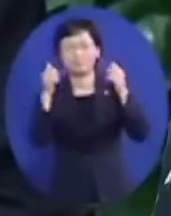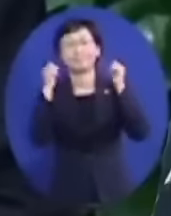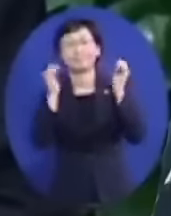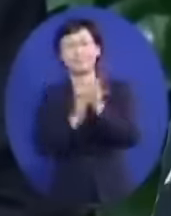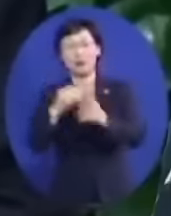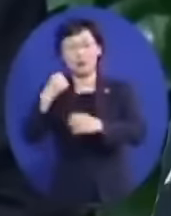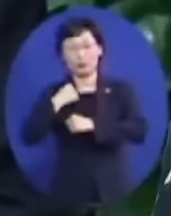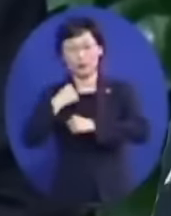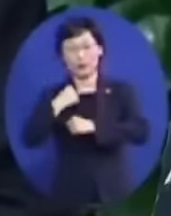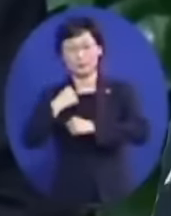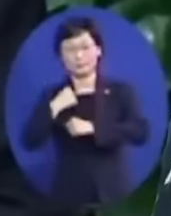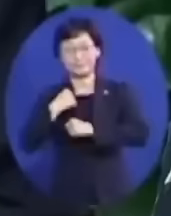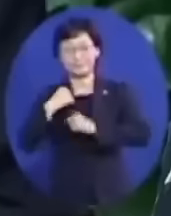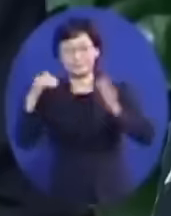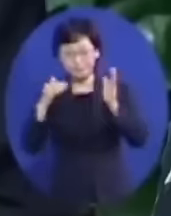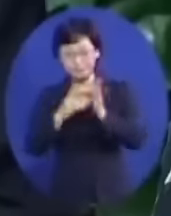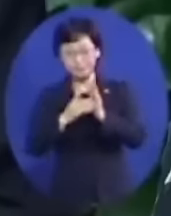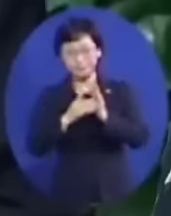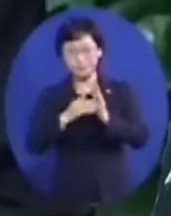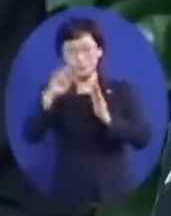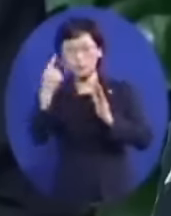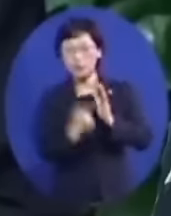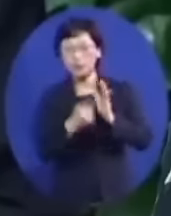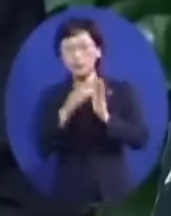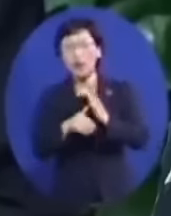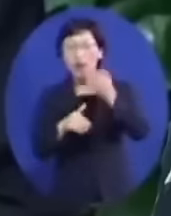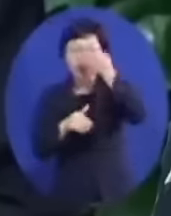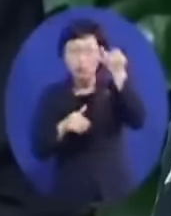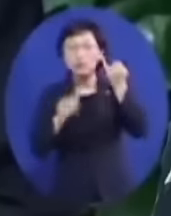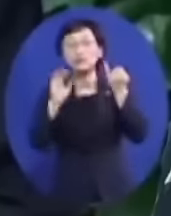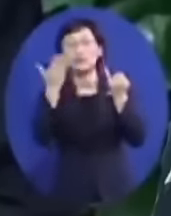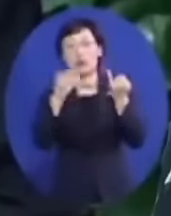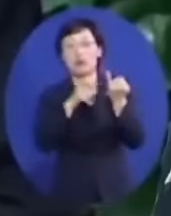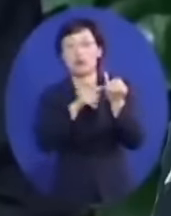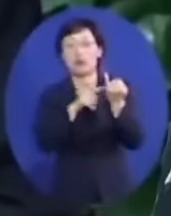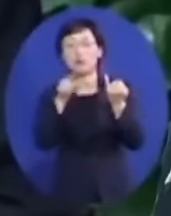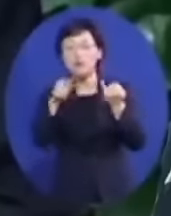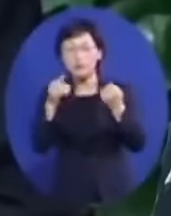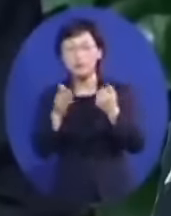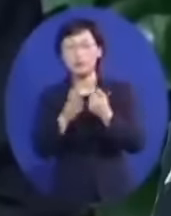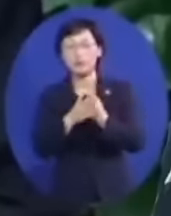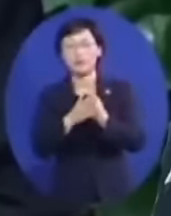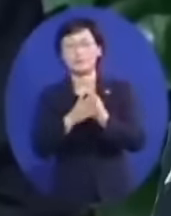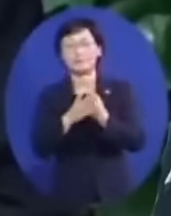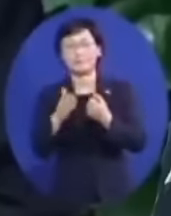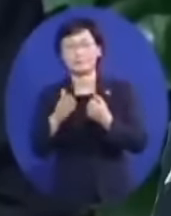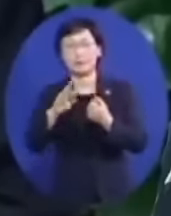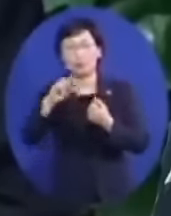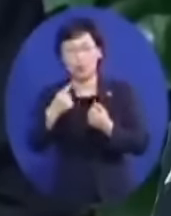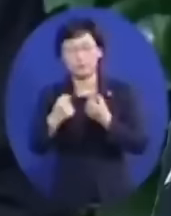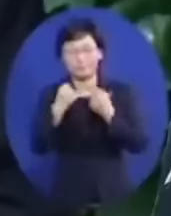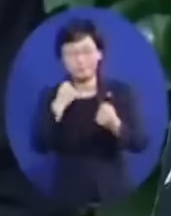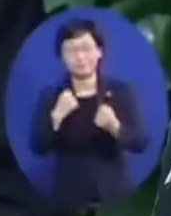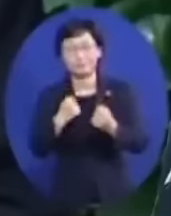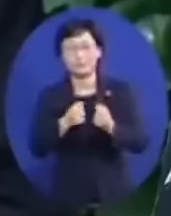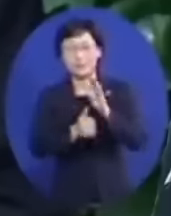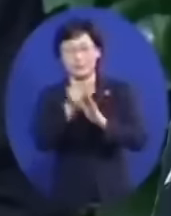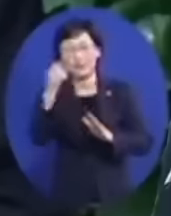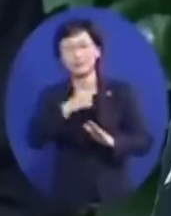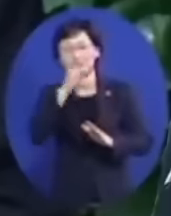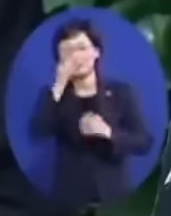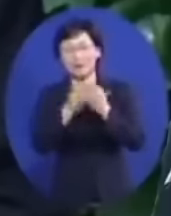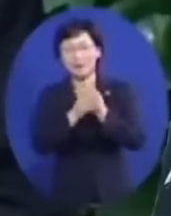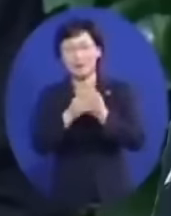갔다 왔을 때는 이미 할머니가 다 됐습니다. 그래서 그래도 희망을 가지고서 그 아들